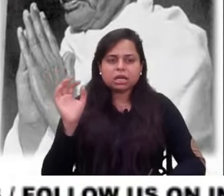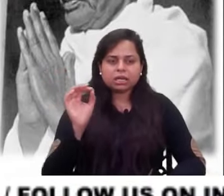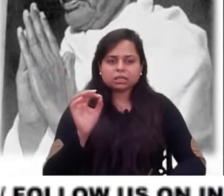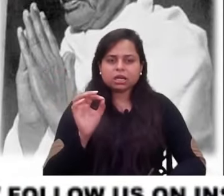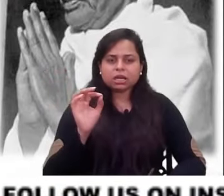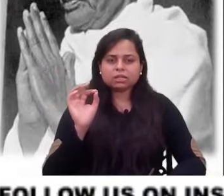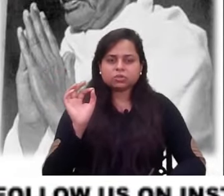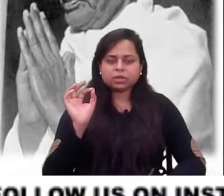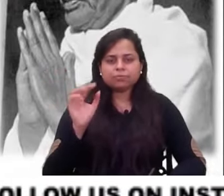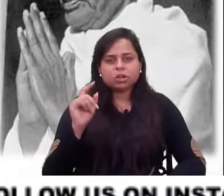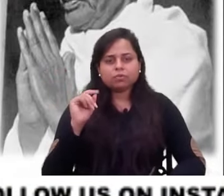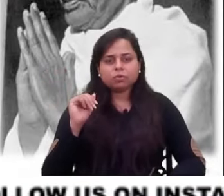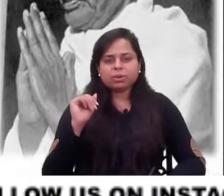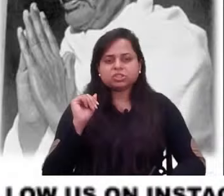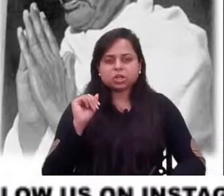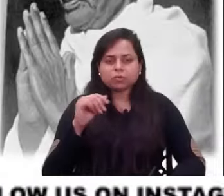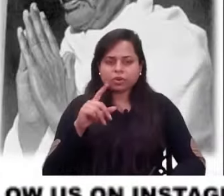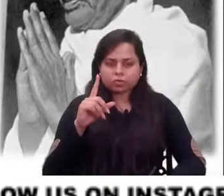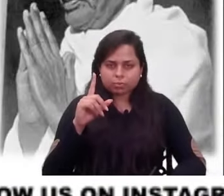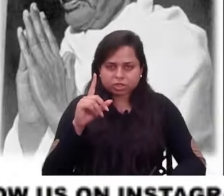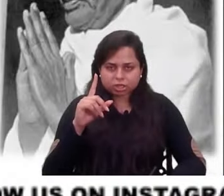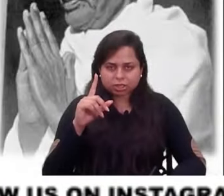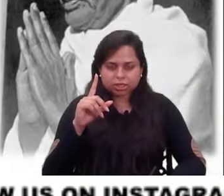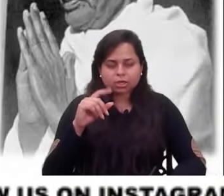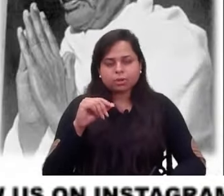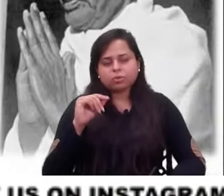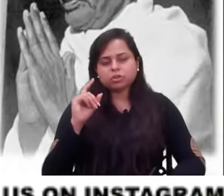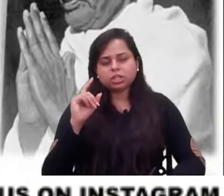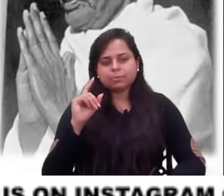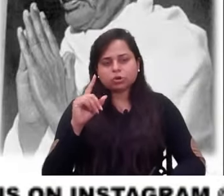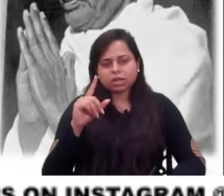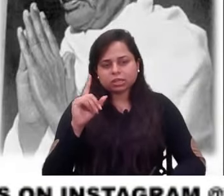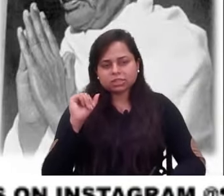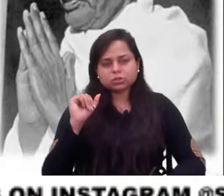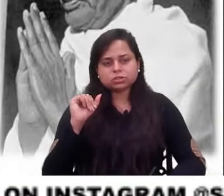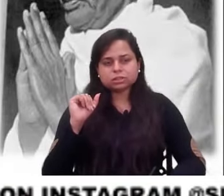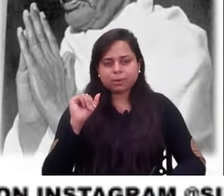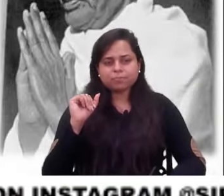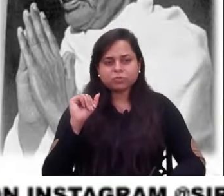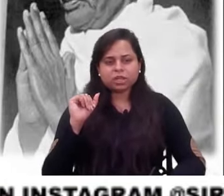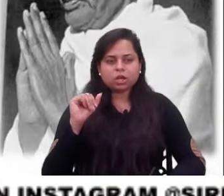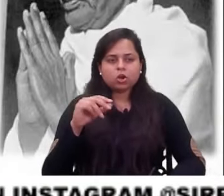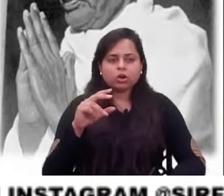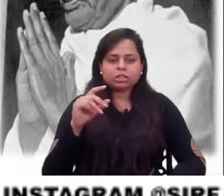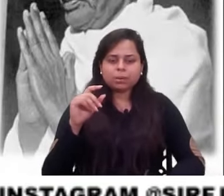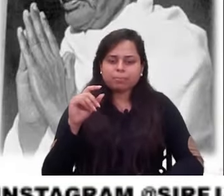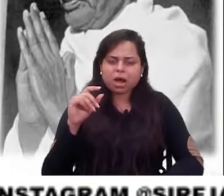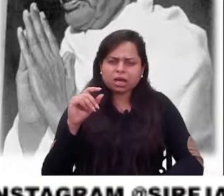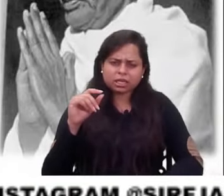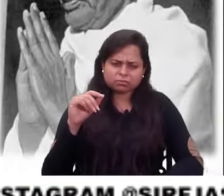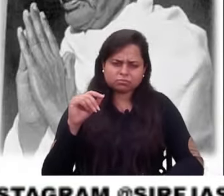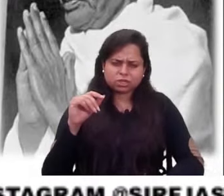इंदिरा गांधी इंफॉर्मेशन इंफॉर्मेशन काफी समय